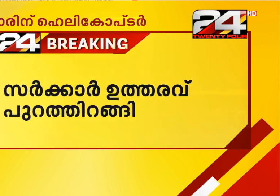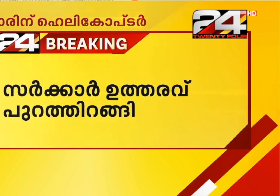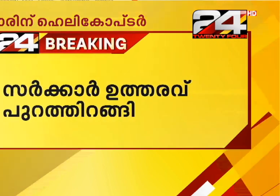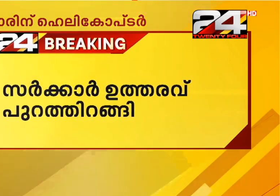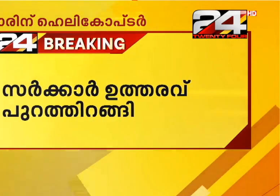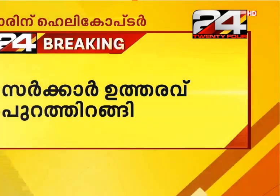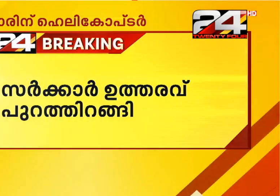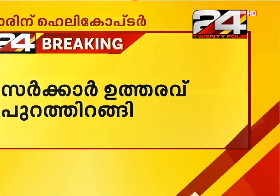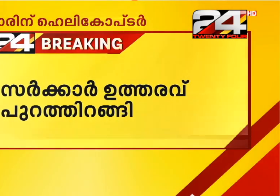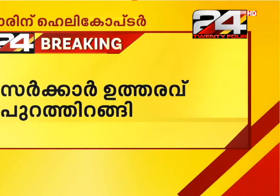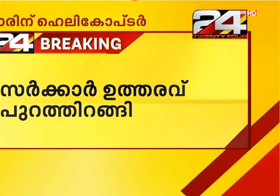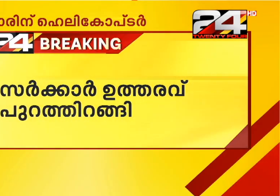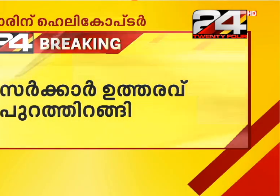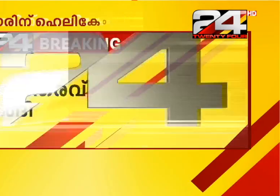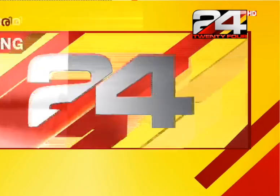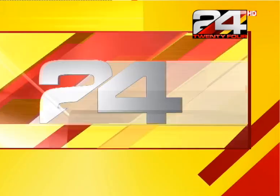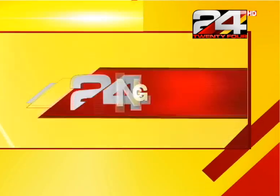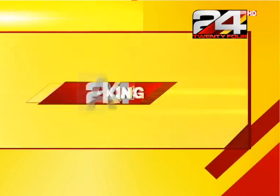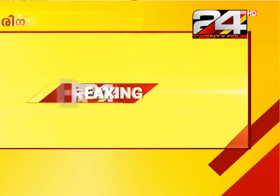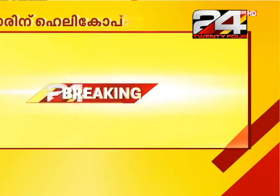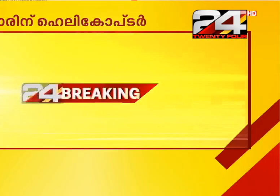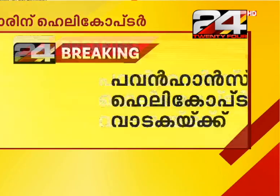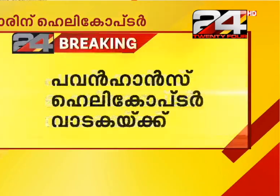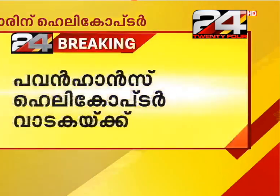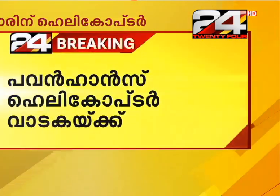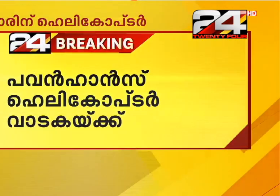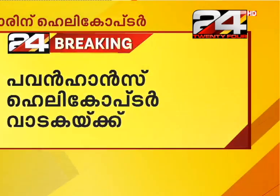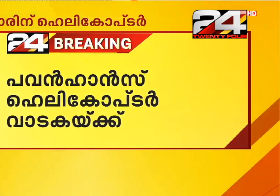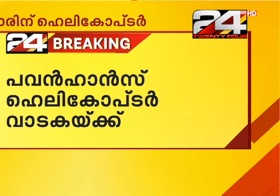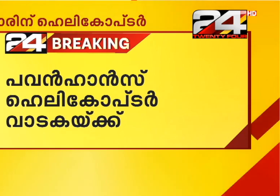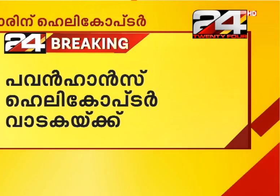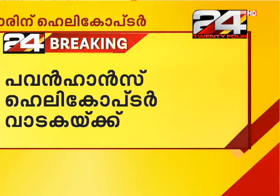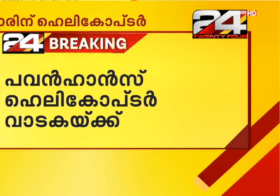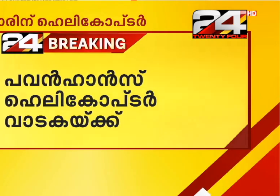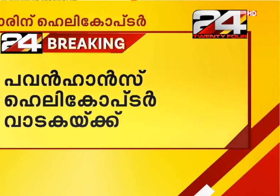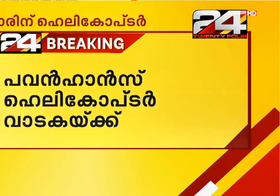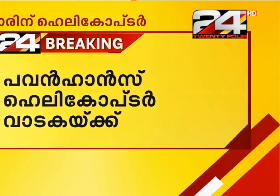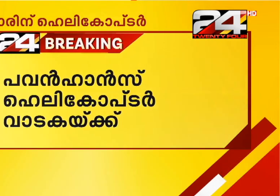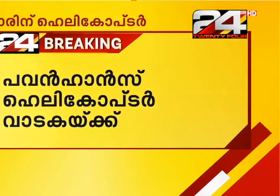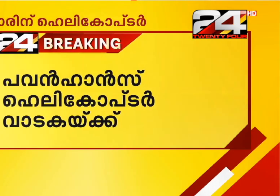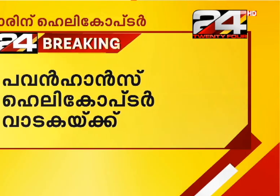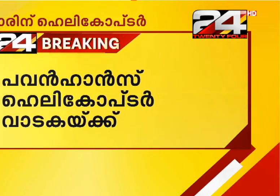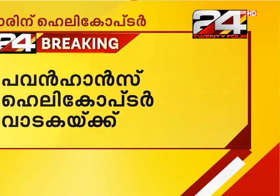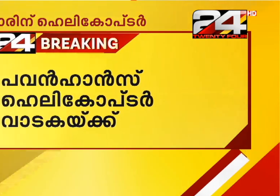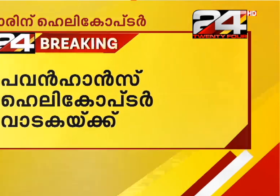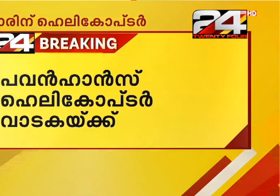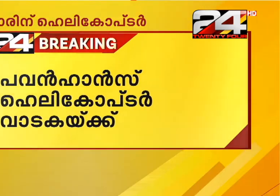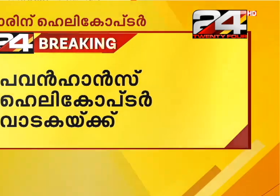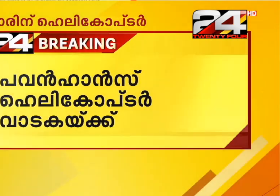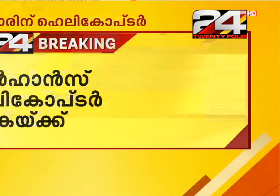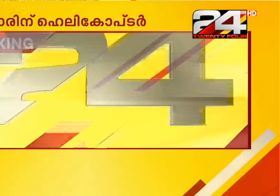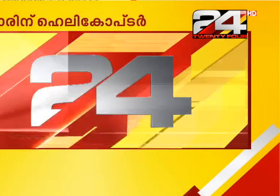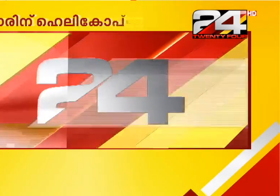അപ്പോൾ ഇത്തരത്തിലുള്ള രക്ഷാപ്രവർത്തനങ്ങൾ ആവശ്യമില്ലാത്ത സമയങ്ങളിൽ അല്ലെങ്കിൽ ദുരന്തങ്ങൾ നേരിടേണ്ടി വരാത്ത സമയങ്ങളിലൊക്കെ ഹെലികോപ്റ്റർ